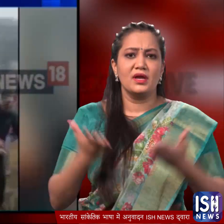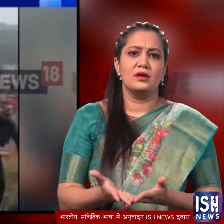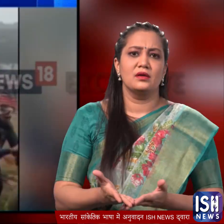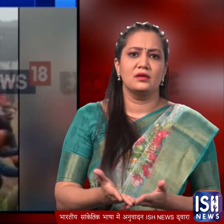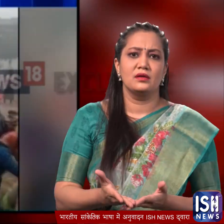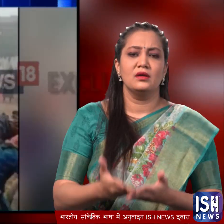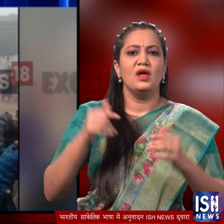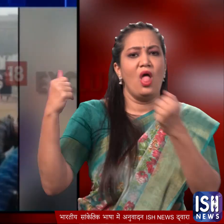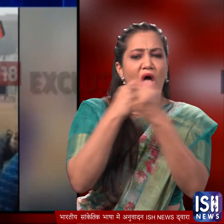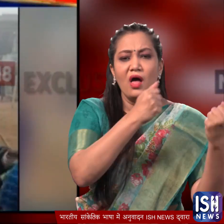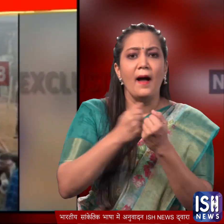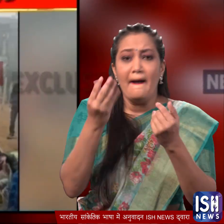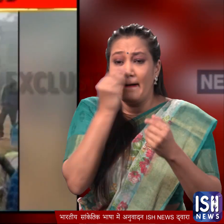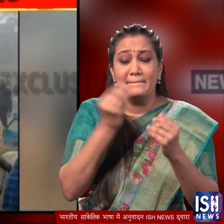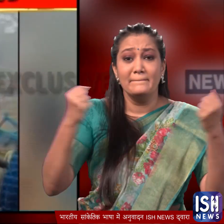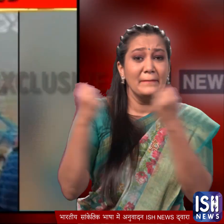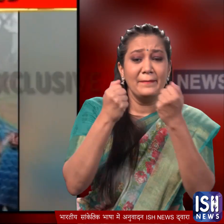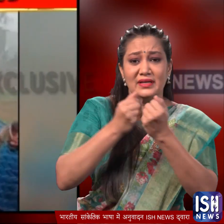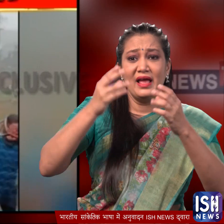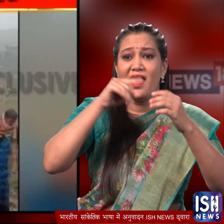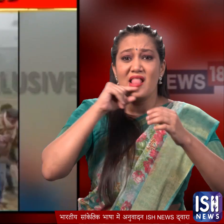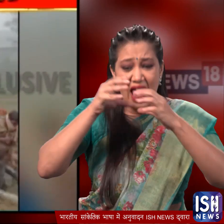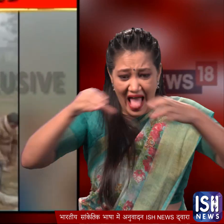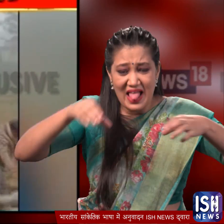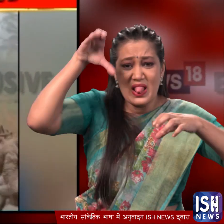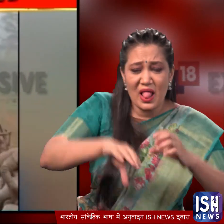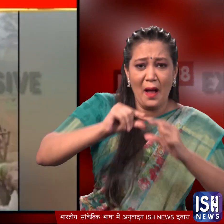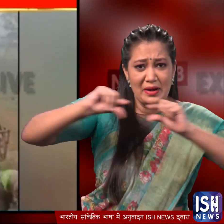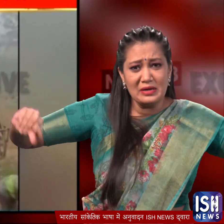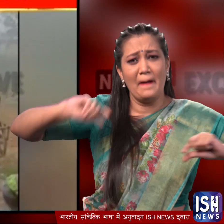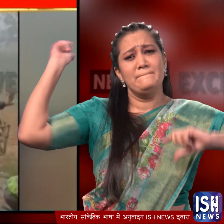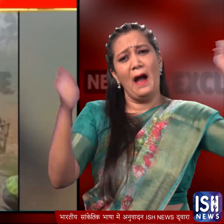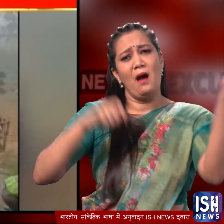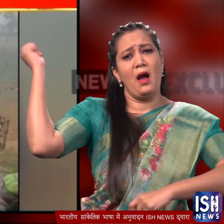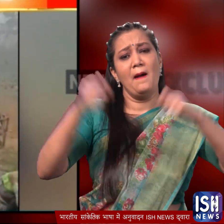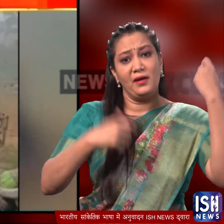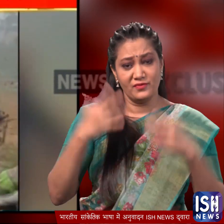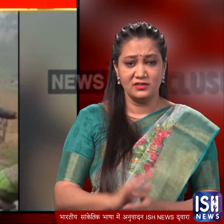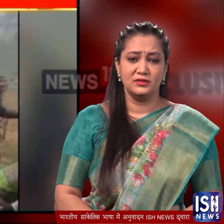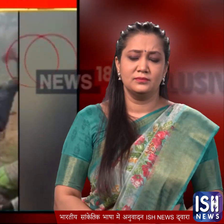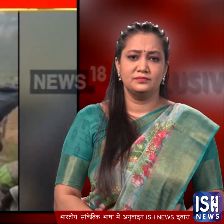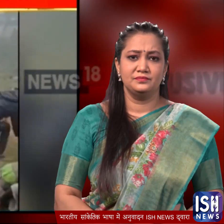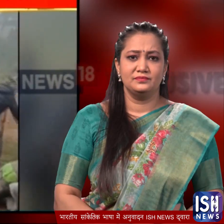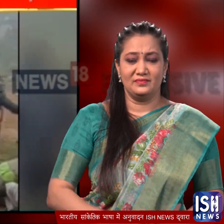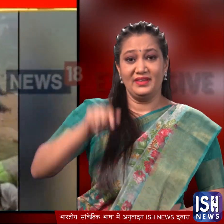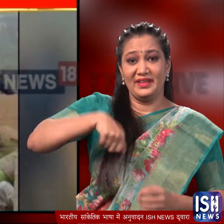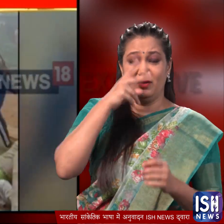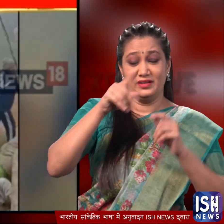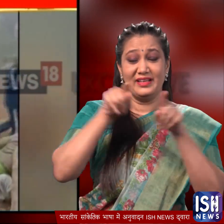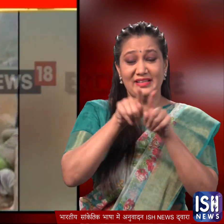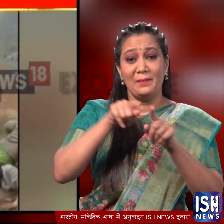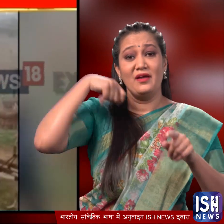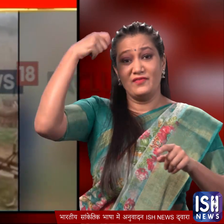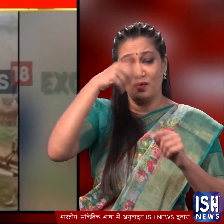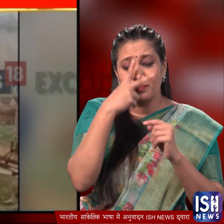बढ़ गया कि नौबत मारपीट तक पहुंच गई। सिर्फ मारपीट नहीं, ईंटों और डंडों से भी इन लोगों ने एक दूसरे की शामत बुला ली। इस घटना का जो